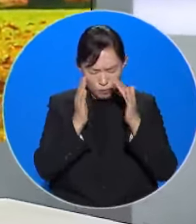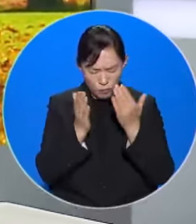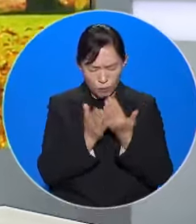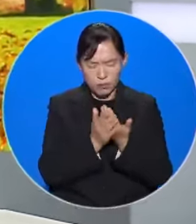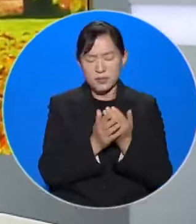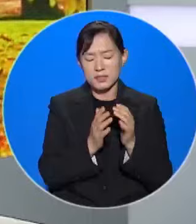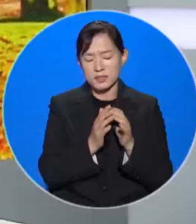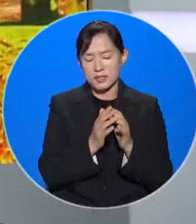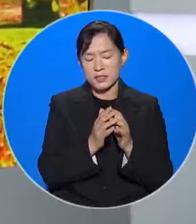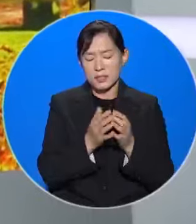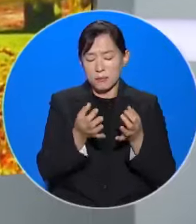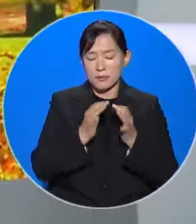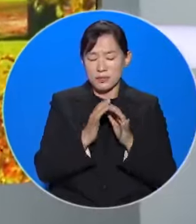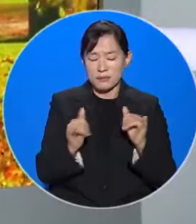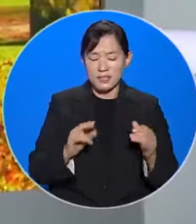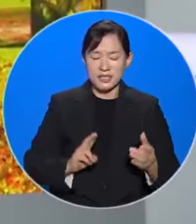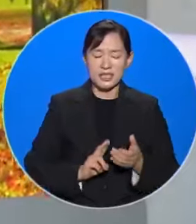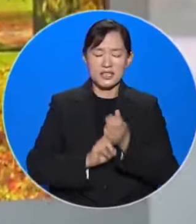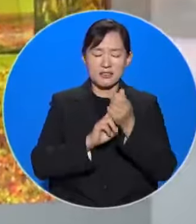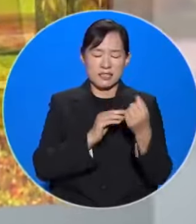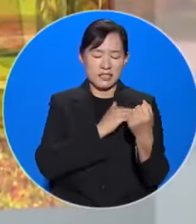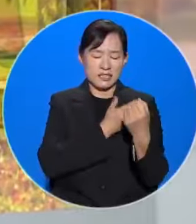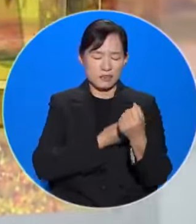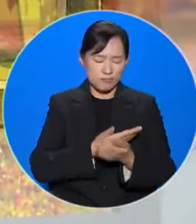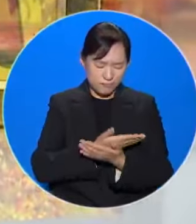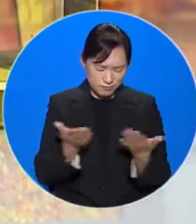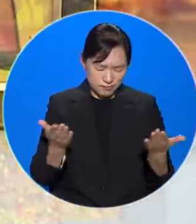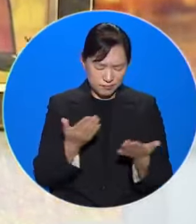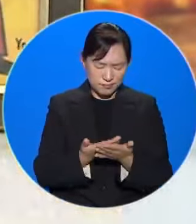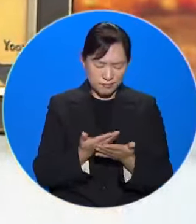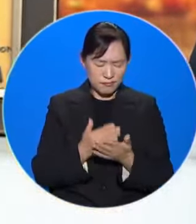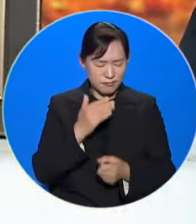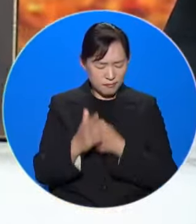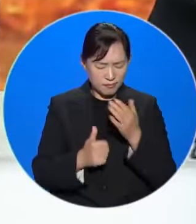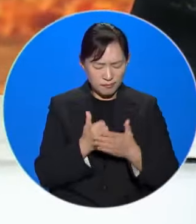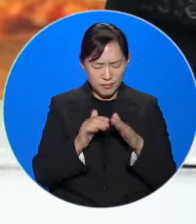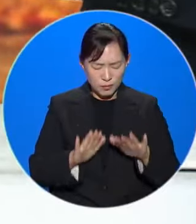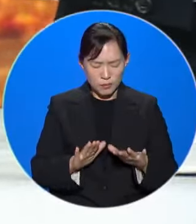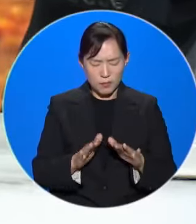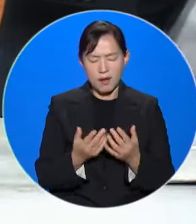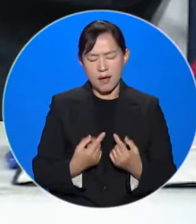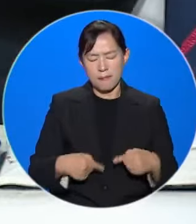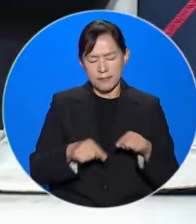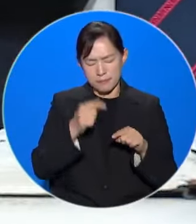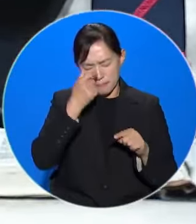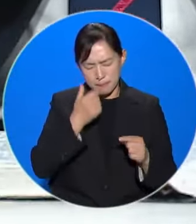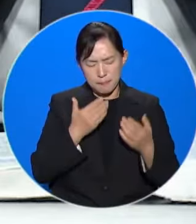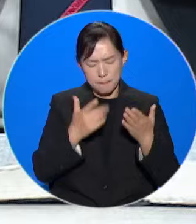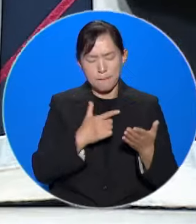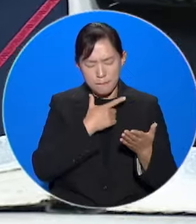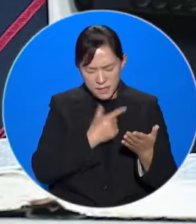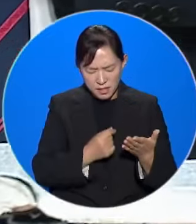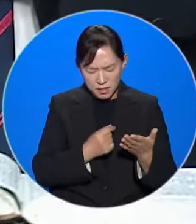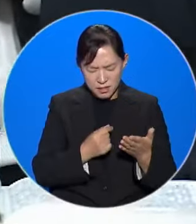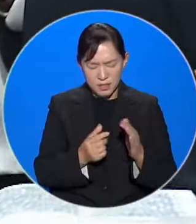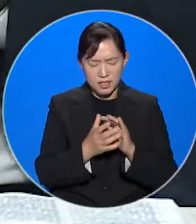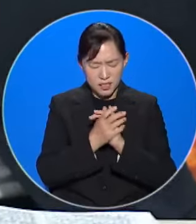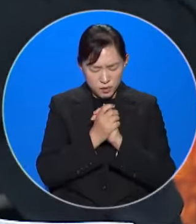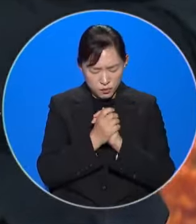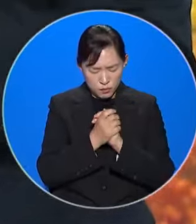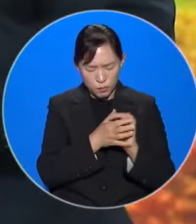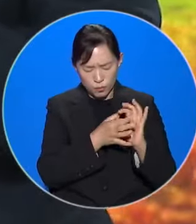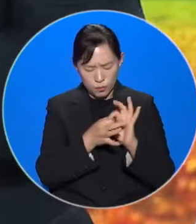분들에게 기적의 능력을 베풀어 주시옵소서. 하나님, 오늘도 함께 기도하고자 합니다. 이 기도의 시간을